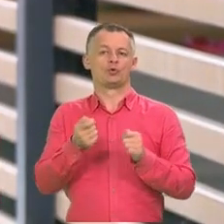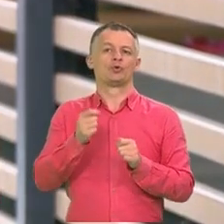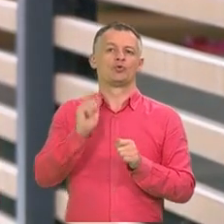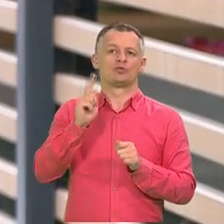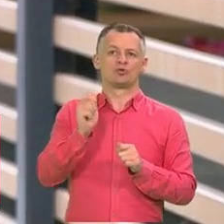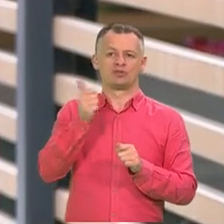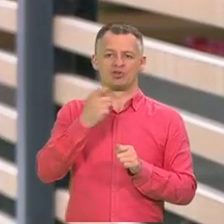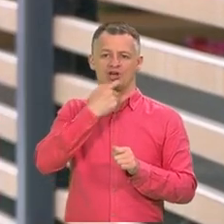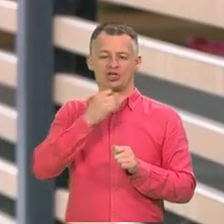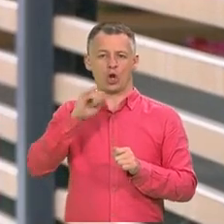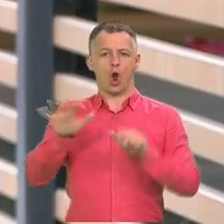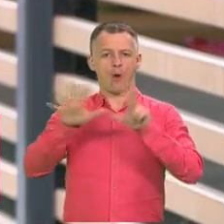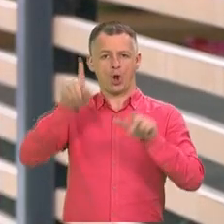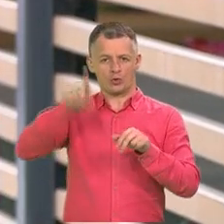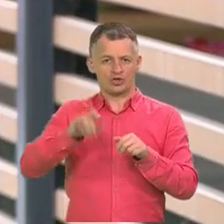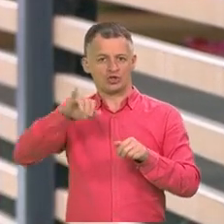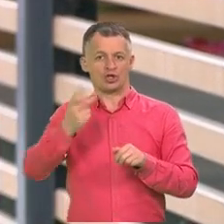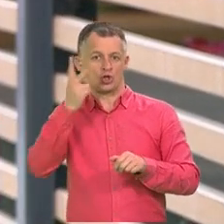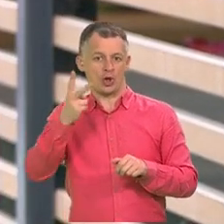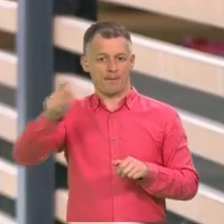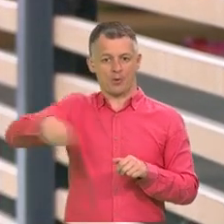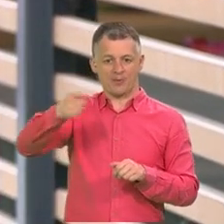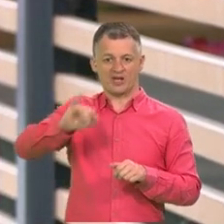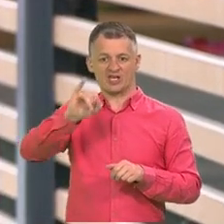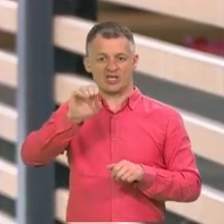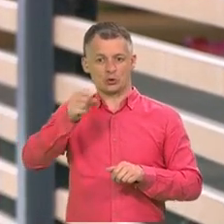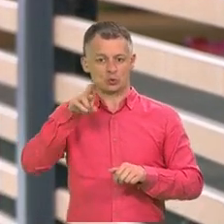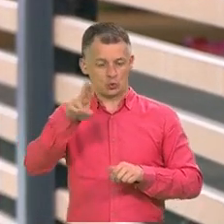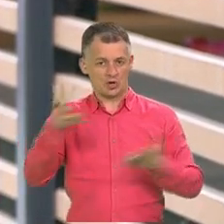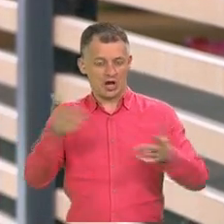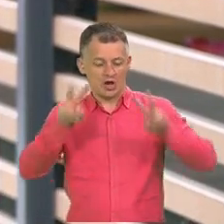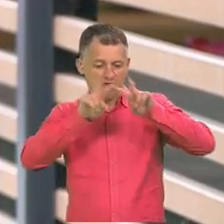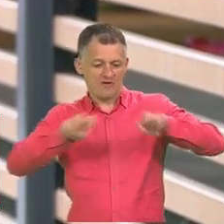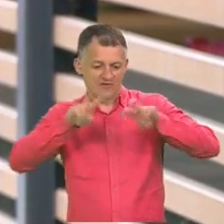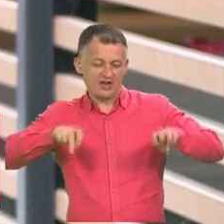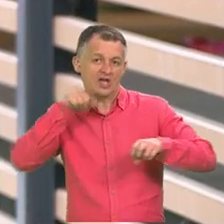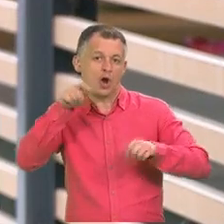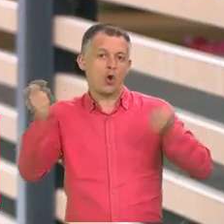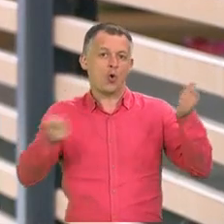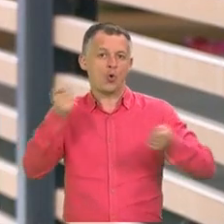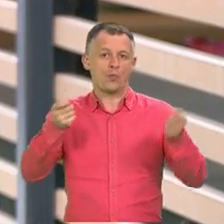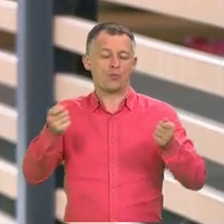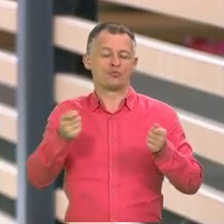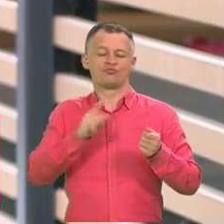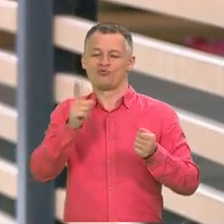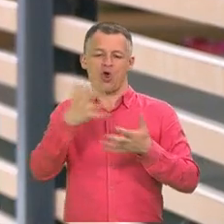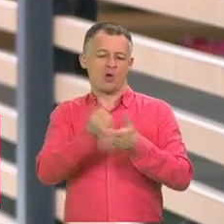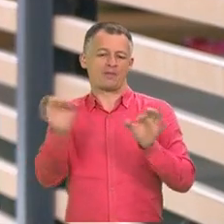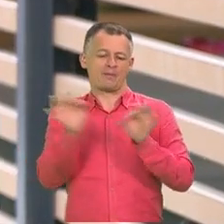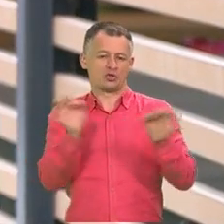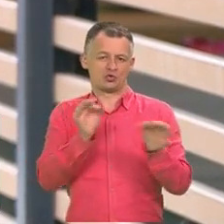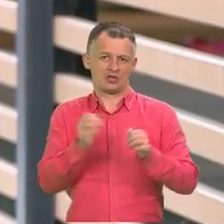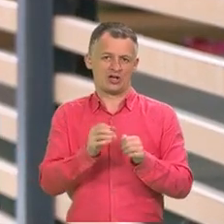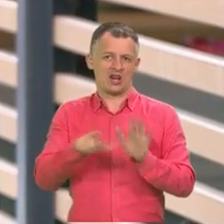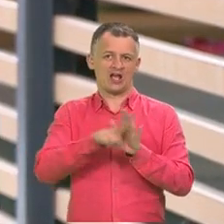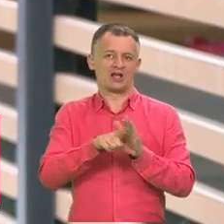luni cu executare, dar și cei doi pompieri ISU care au verificat clubul, dar nu au luat măsurile legale, condamnați la 8